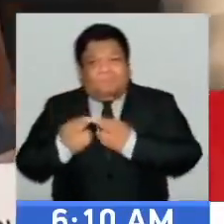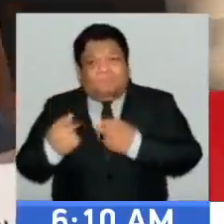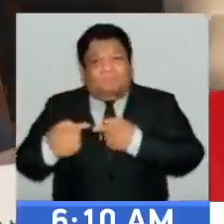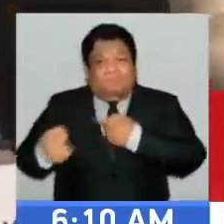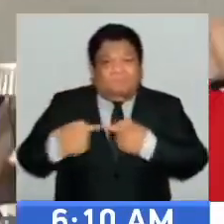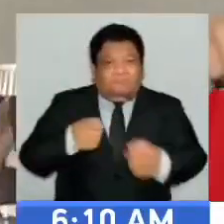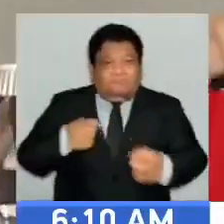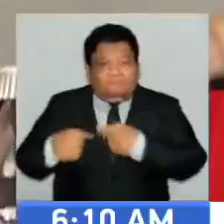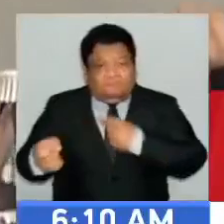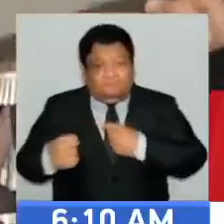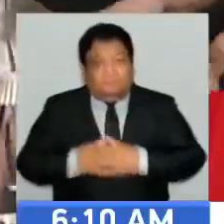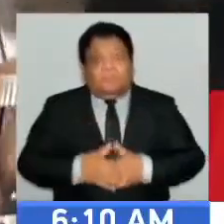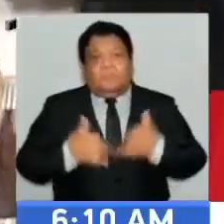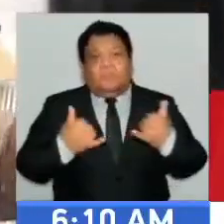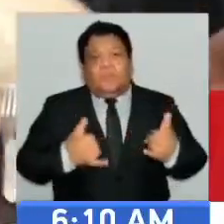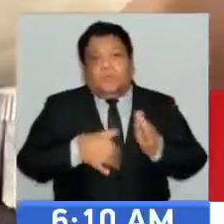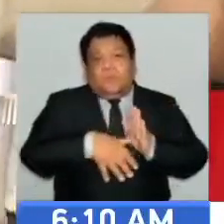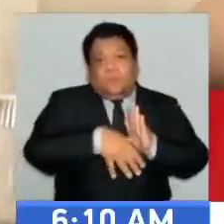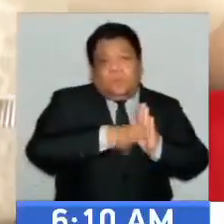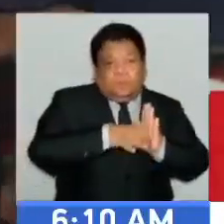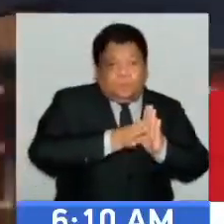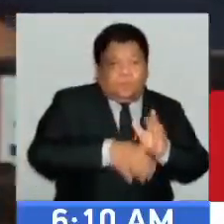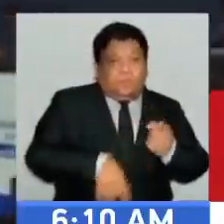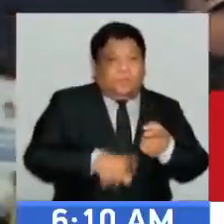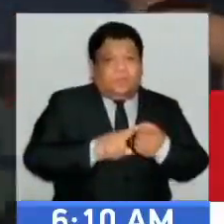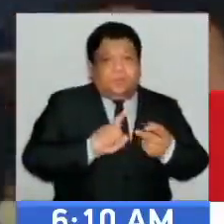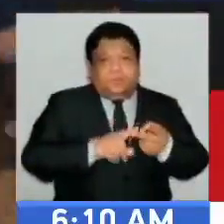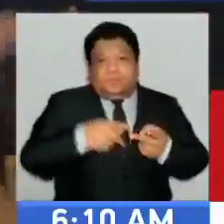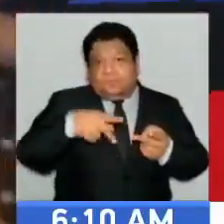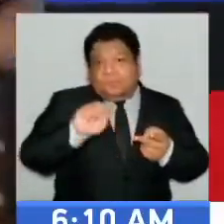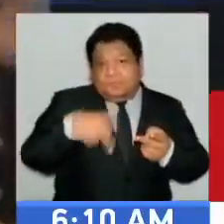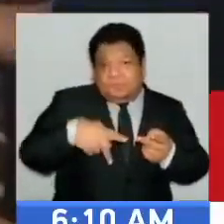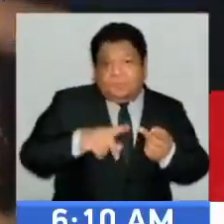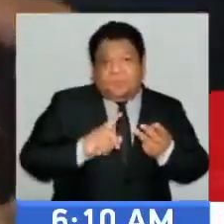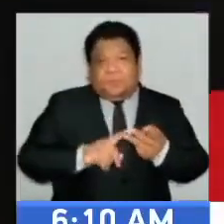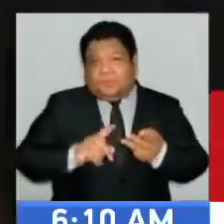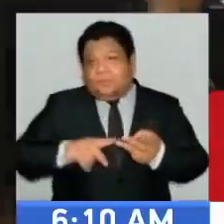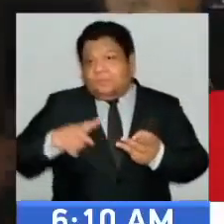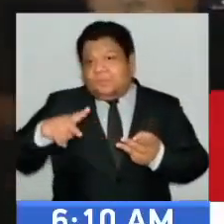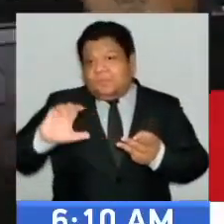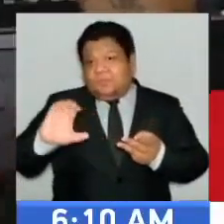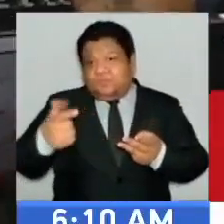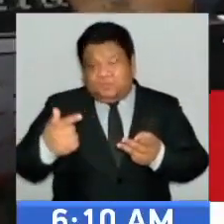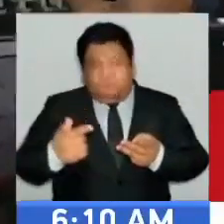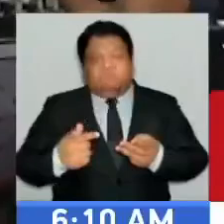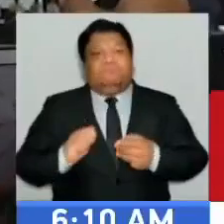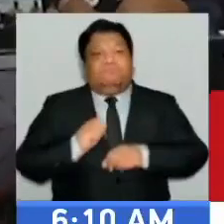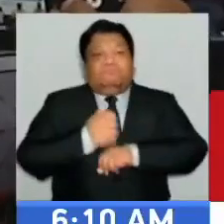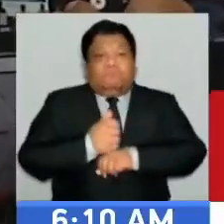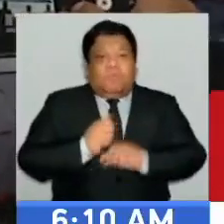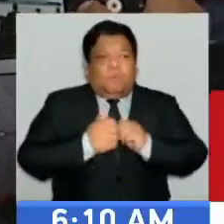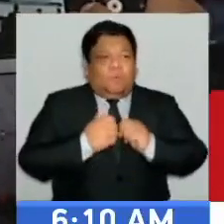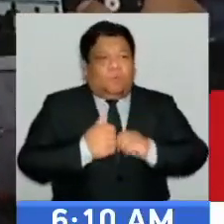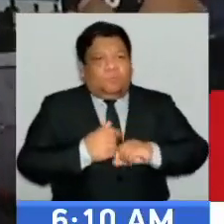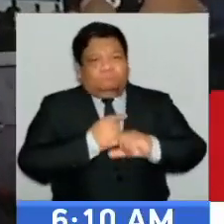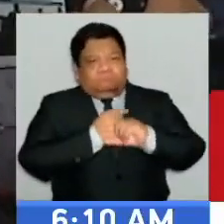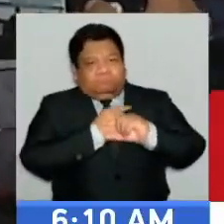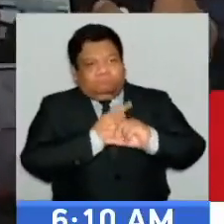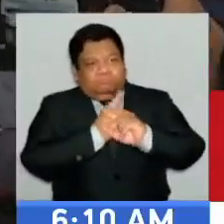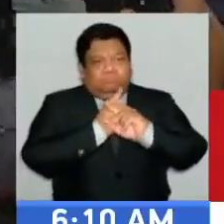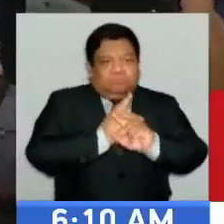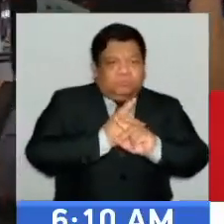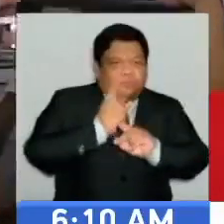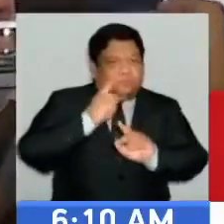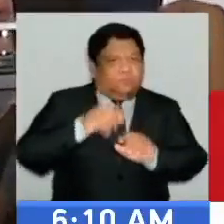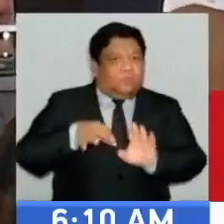Coast Guard hindi lang para sa seguridad ng eleksyon, kundi sa pagdadala ng mga balota at iba pang election paraphernalia. Manual po ito.